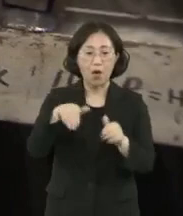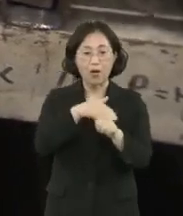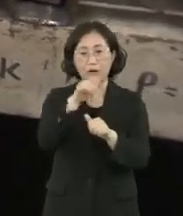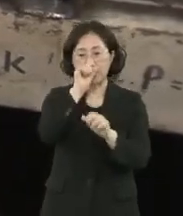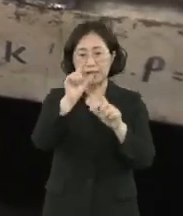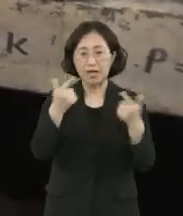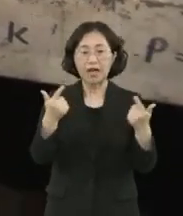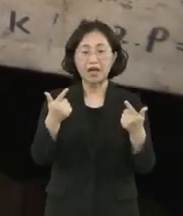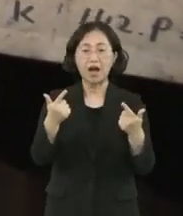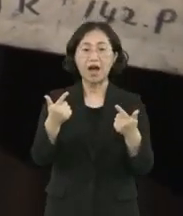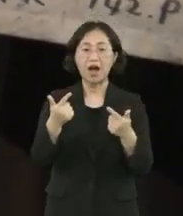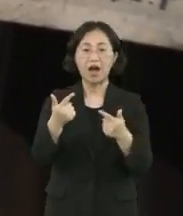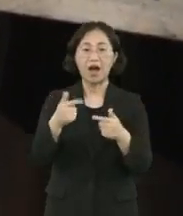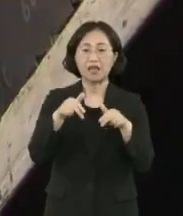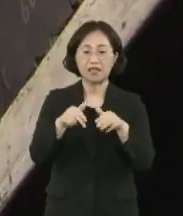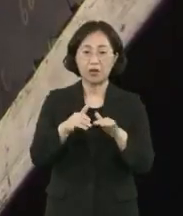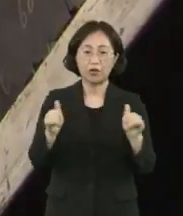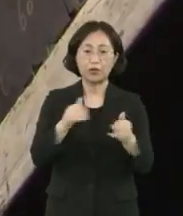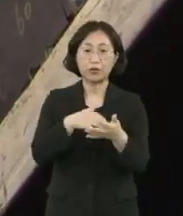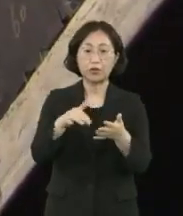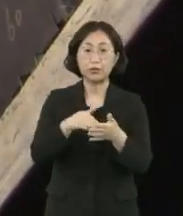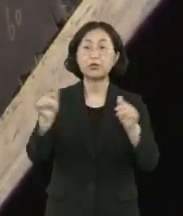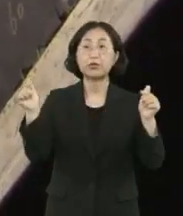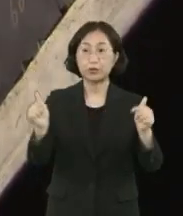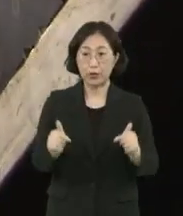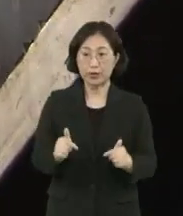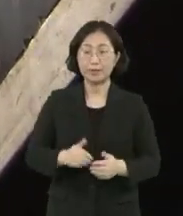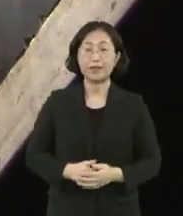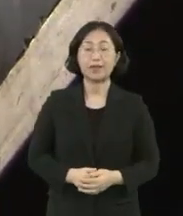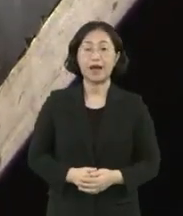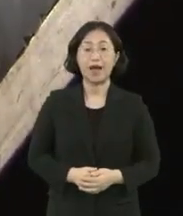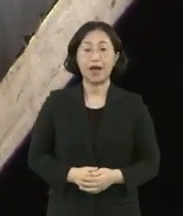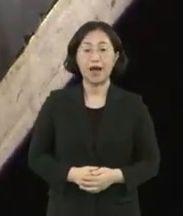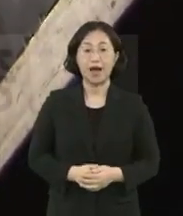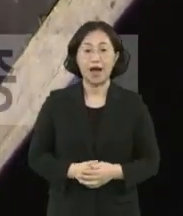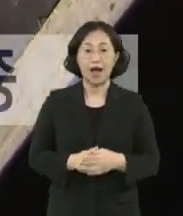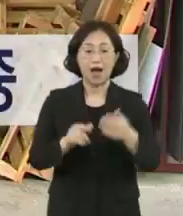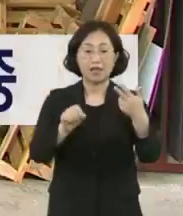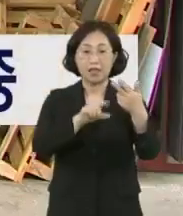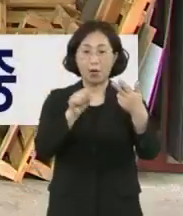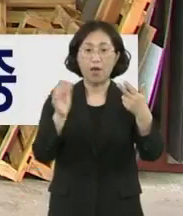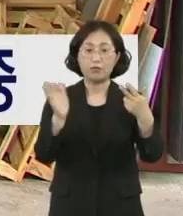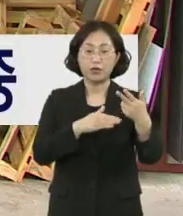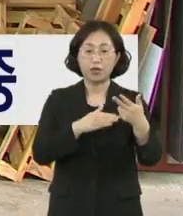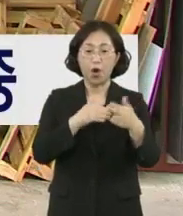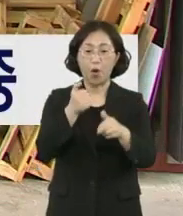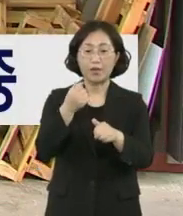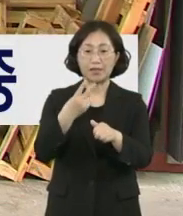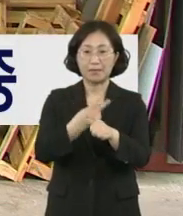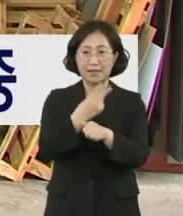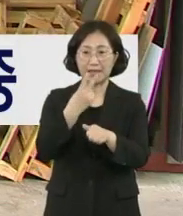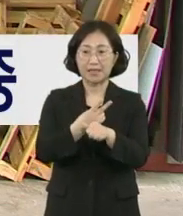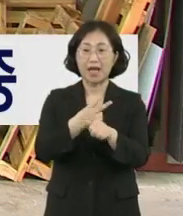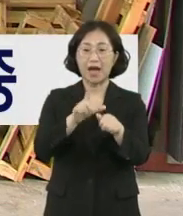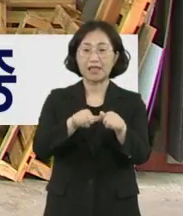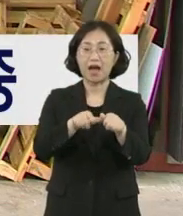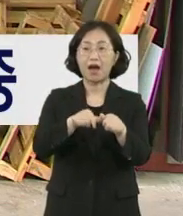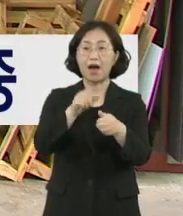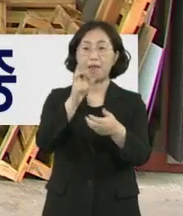탓에 외국인 직원들마저 크게 줄었습니다. 여기에 지난달부터 주 52시간제